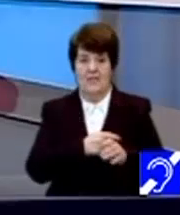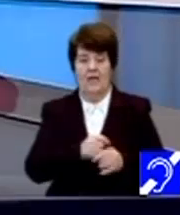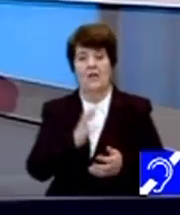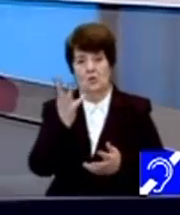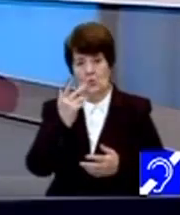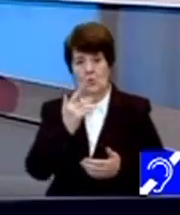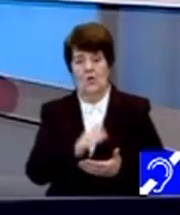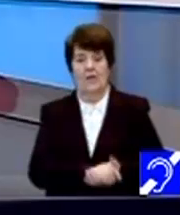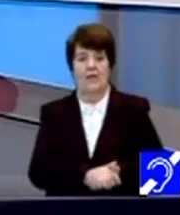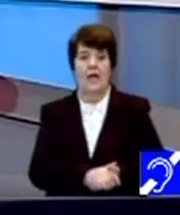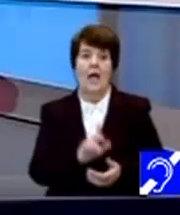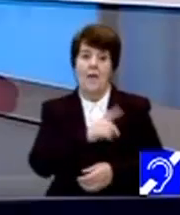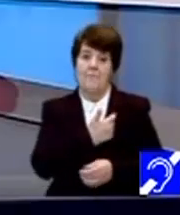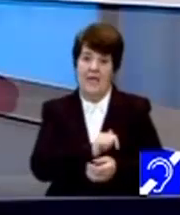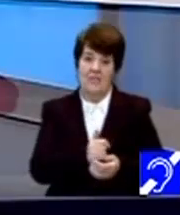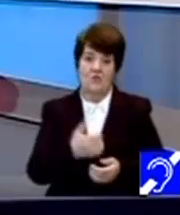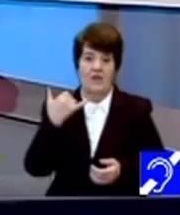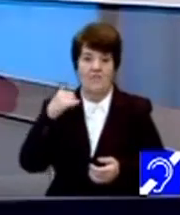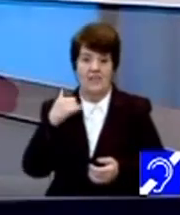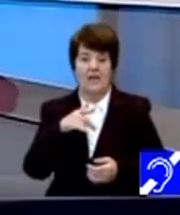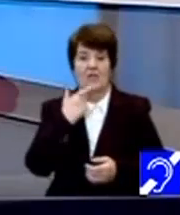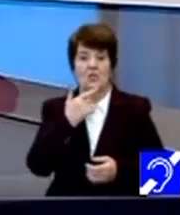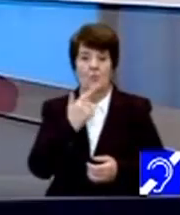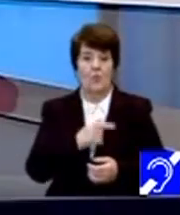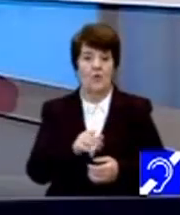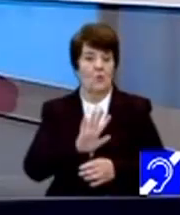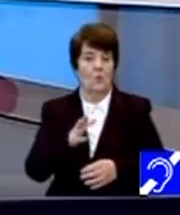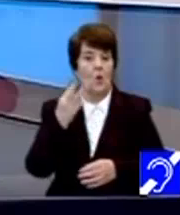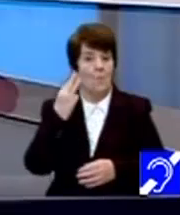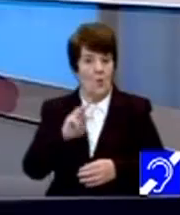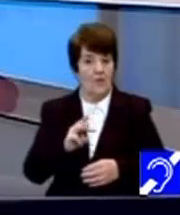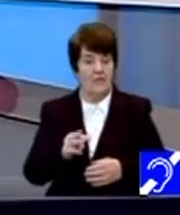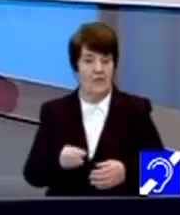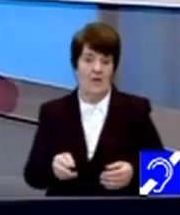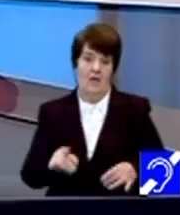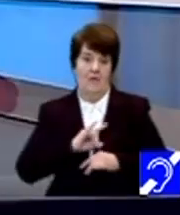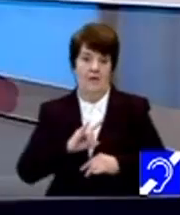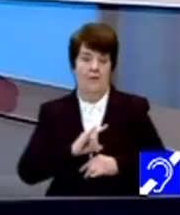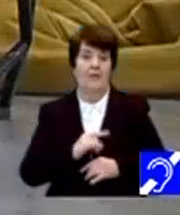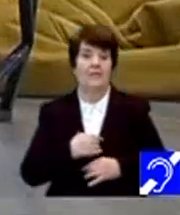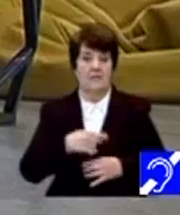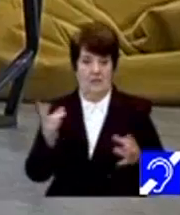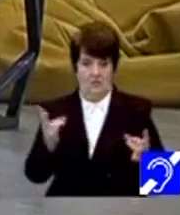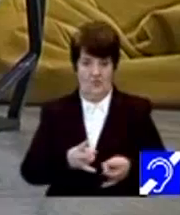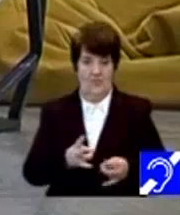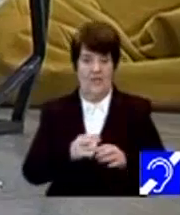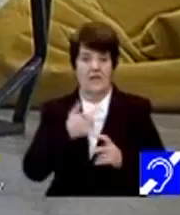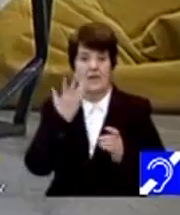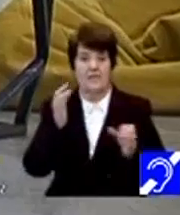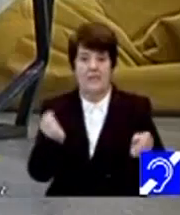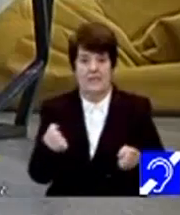doar materialul, dar și culorile. Medicii veterinari spun că îmbrăcămintea nu mai este un moft, ci o necesitate în sezonul rece.